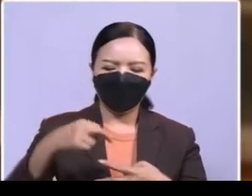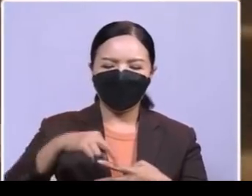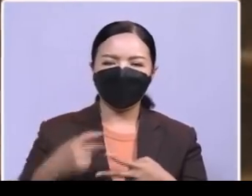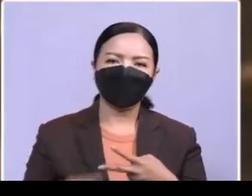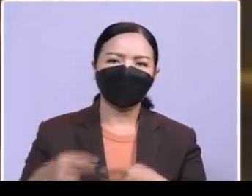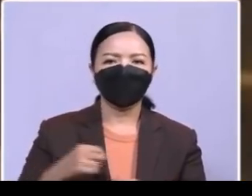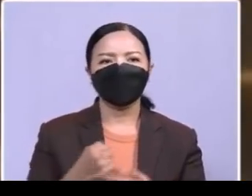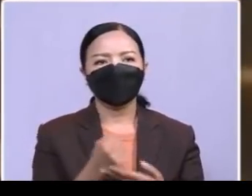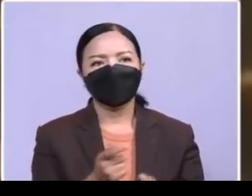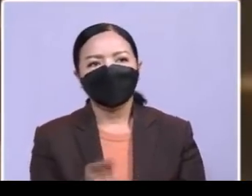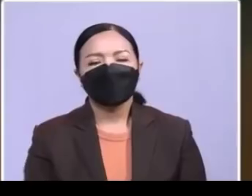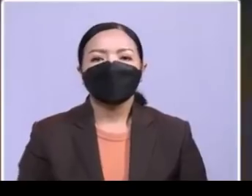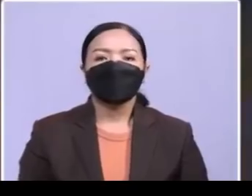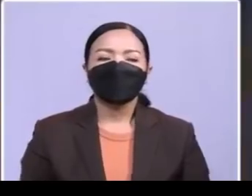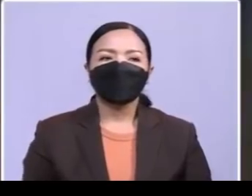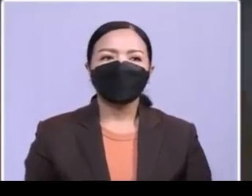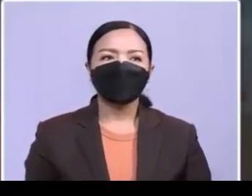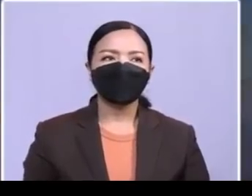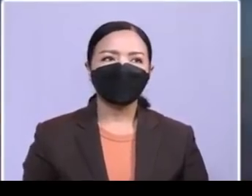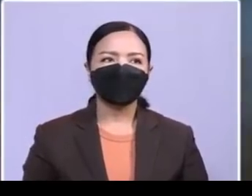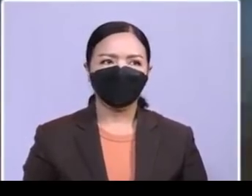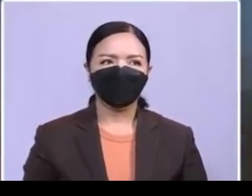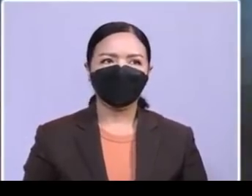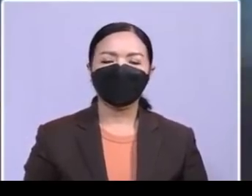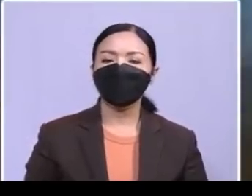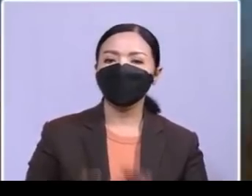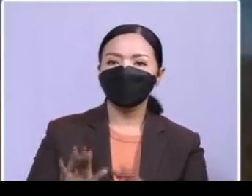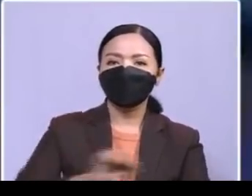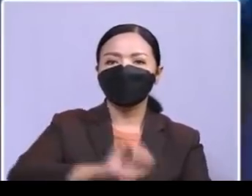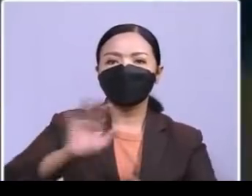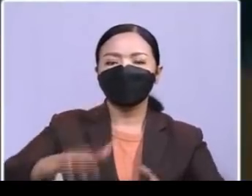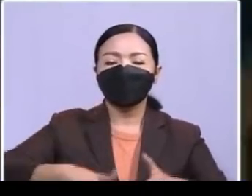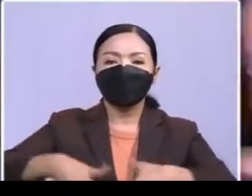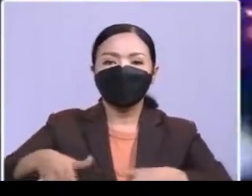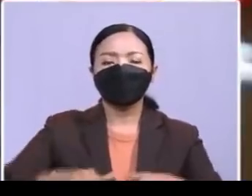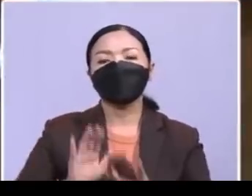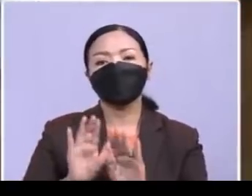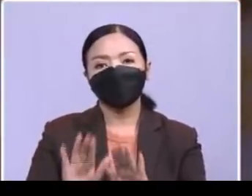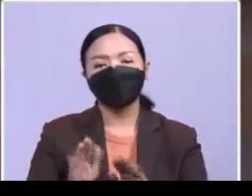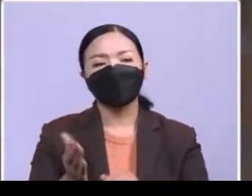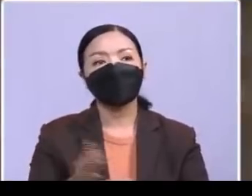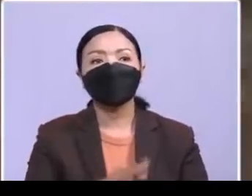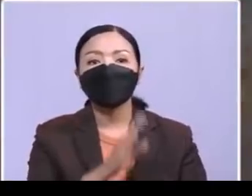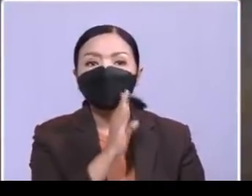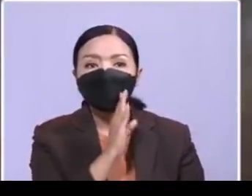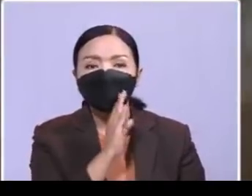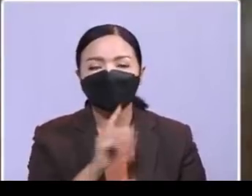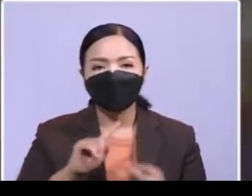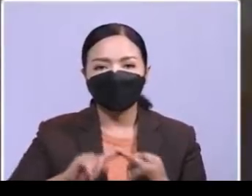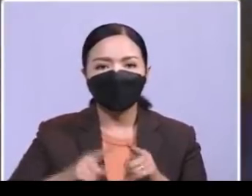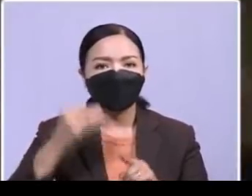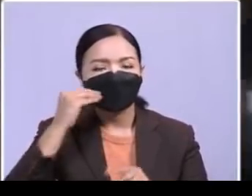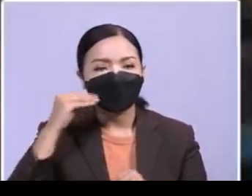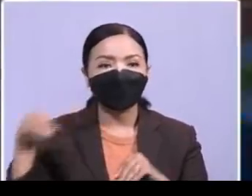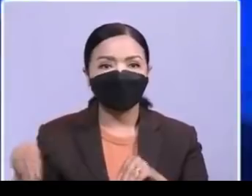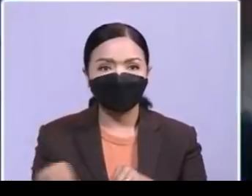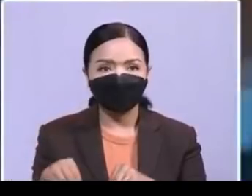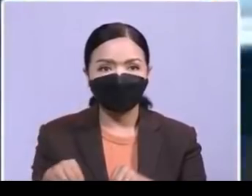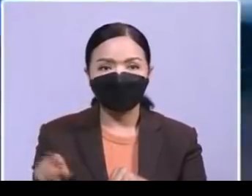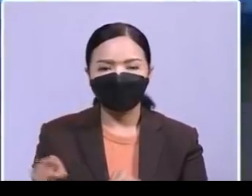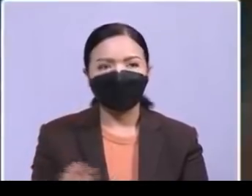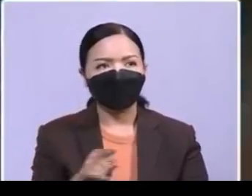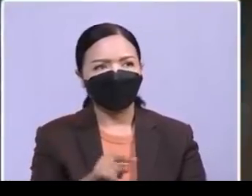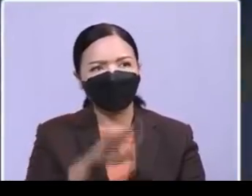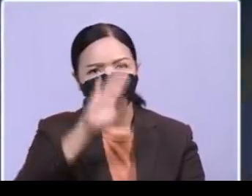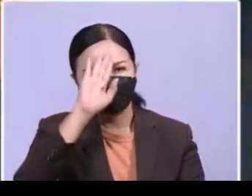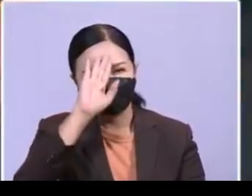ไปช่วยเหลือแล้วก็ย้ำเลยนะครับว่าฝากถึงพี่น้องประชาชนถ้าเพื่อนบ้านของเรา มีอา